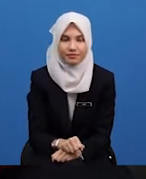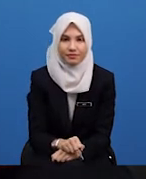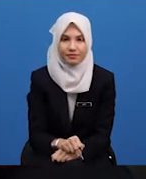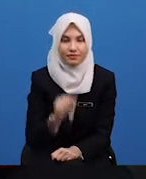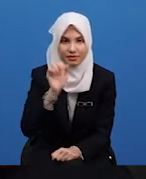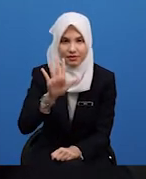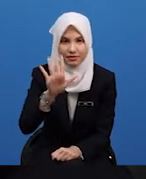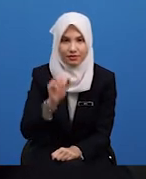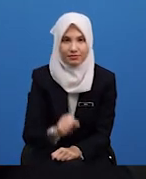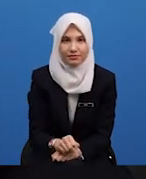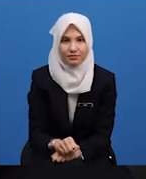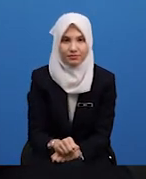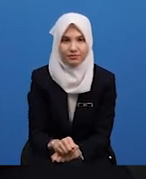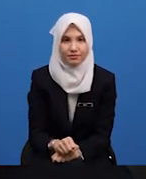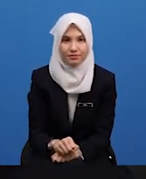kelima,